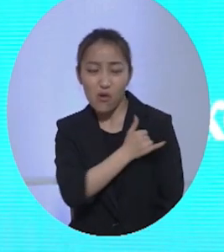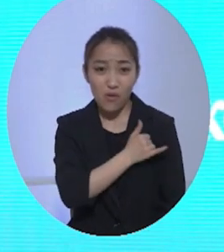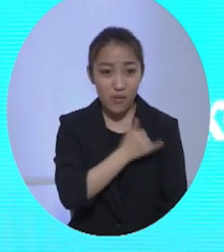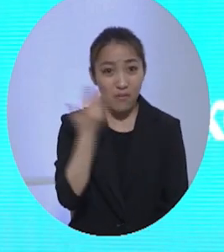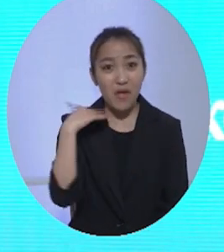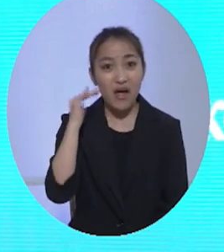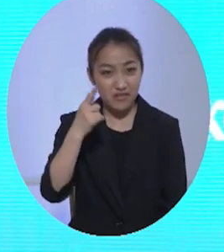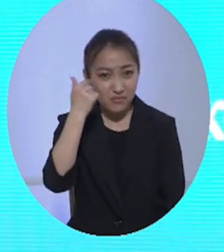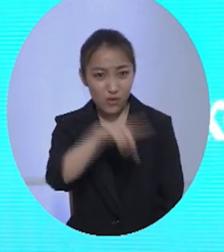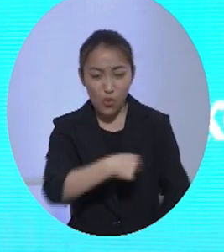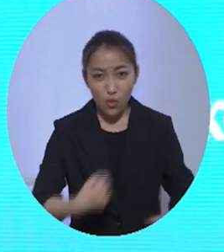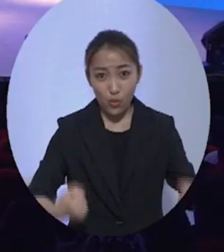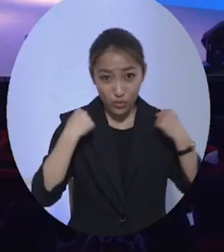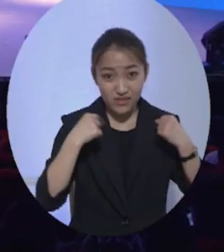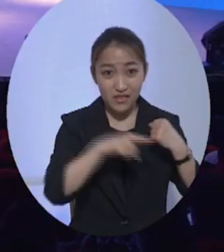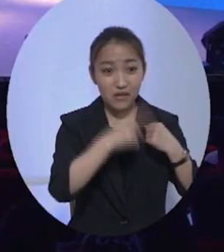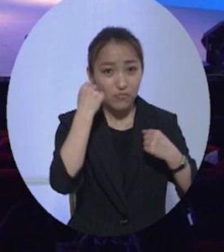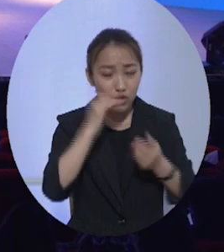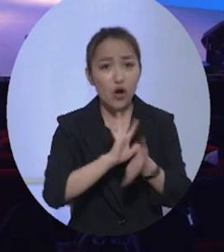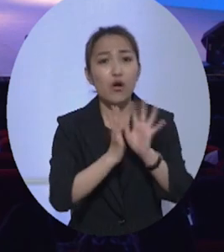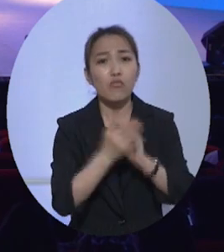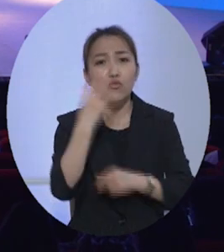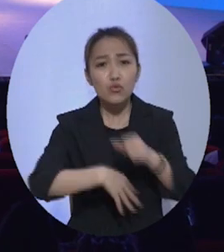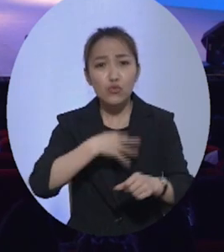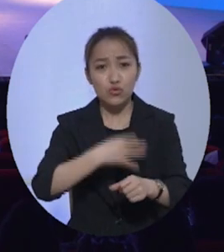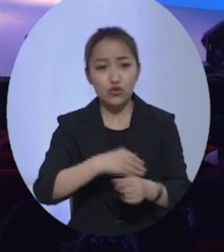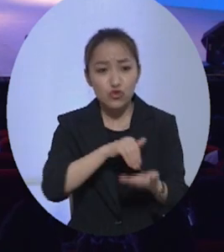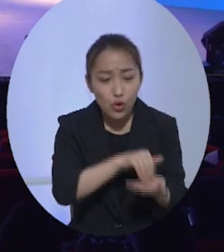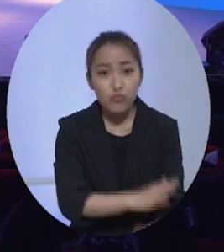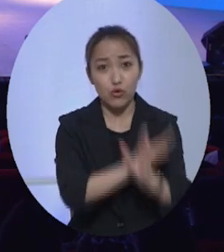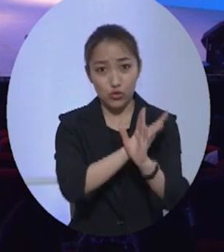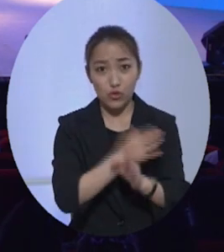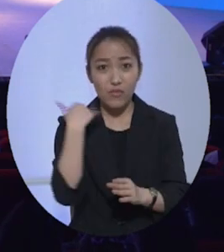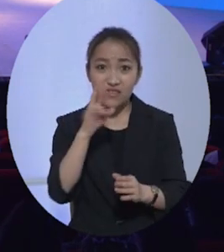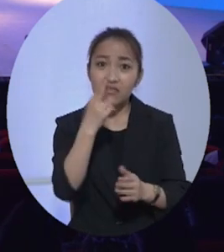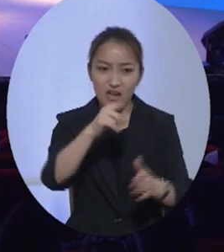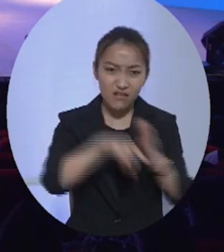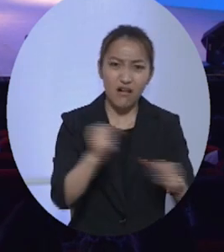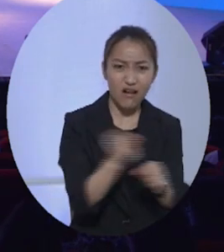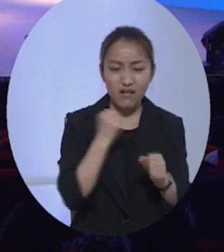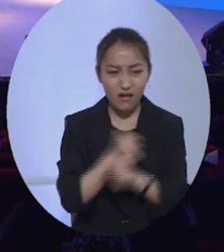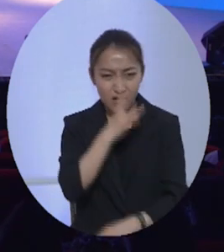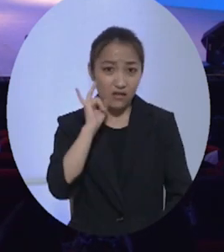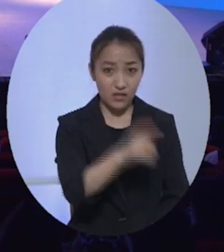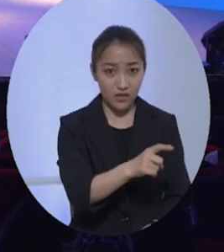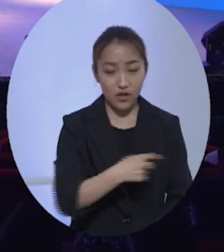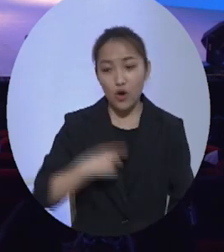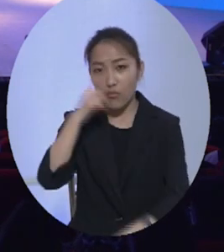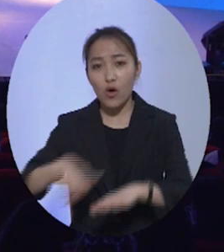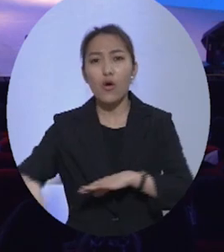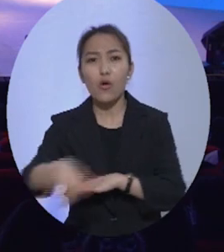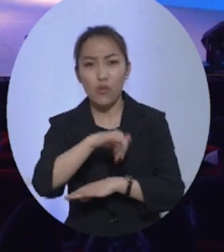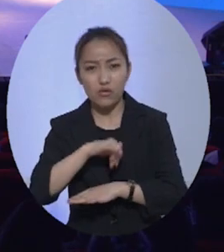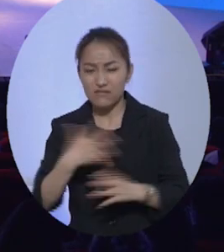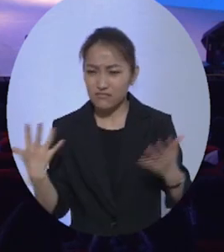жил тогтсон. Яагаад гэвэл тэнд харигсэл байсан бог. А тэгвэл монголчууд инх тайвныг тогтоож исэн учраас 200